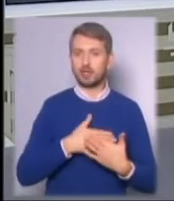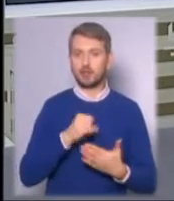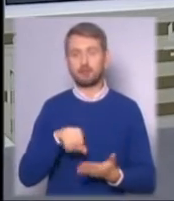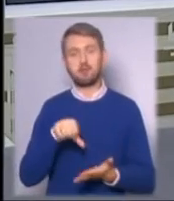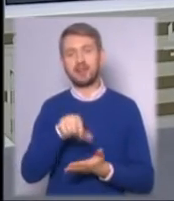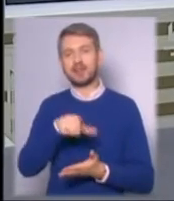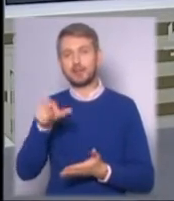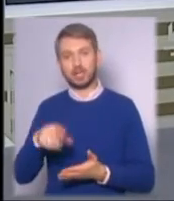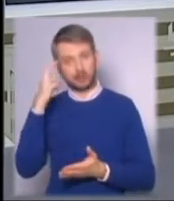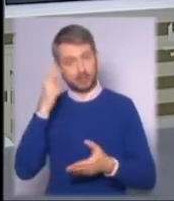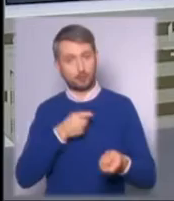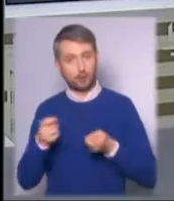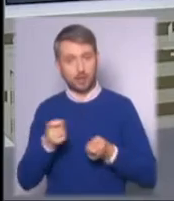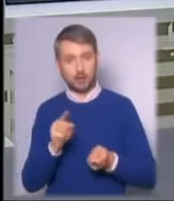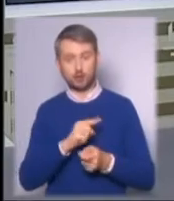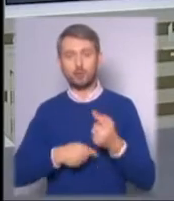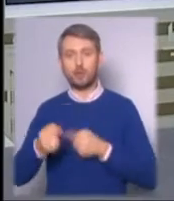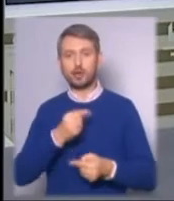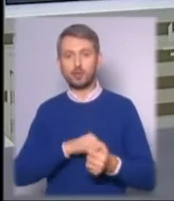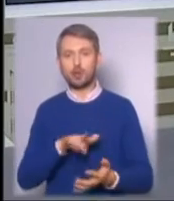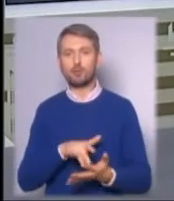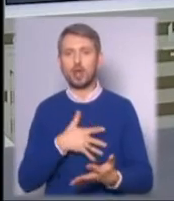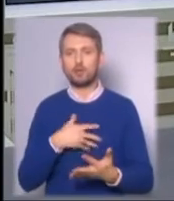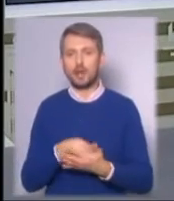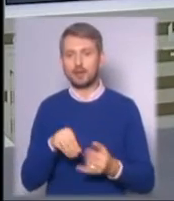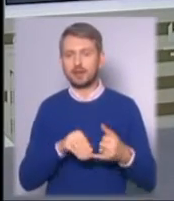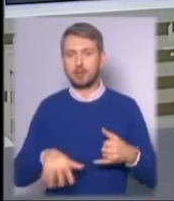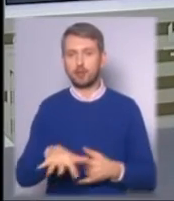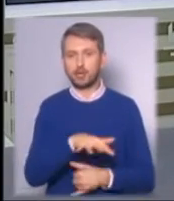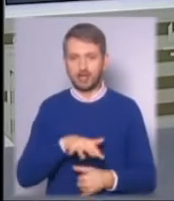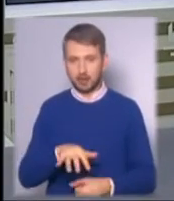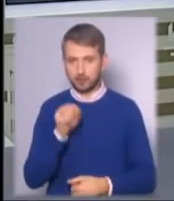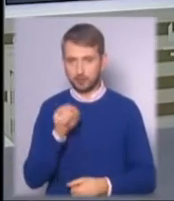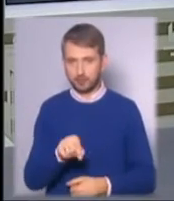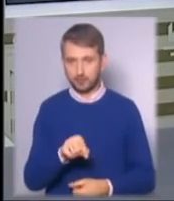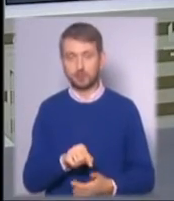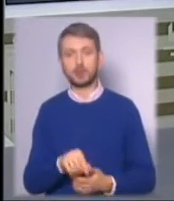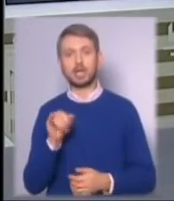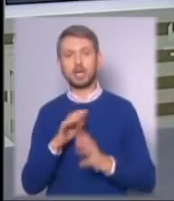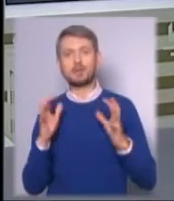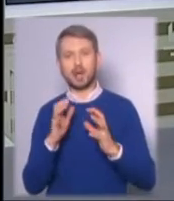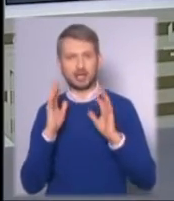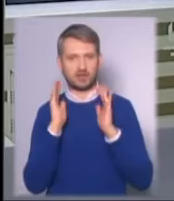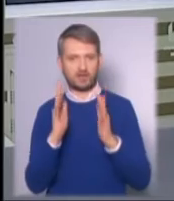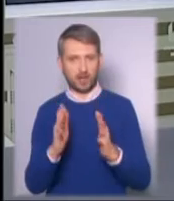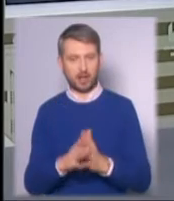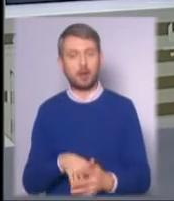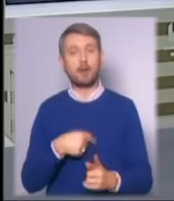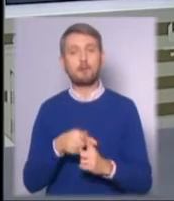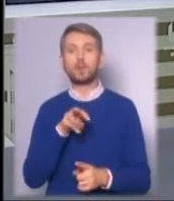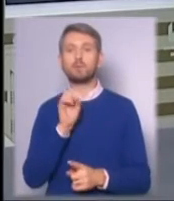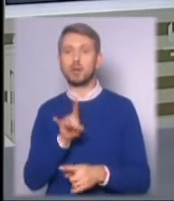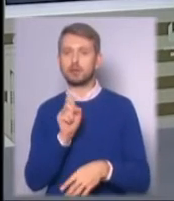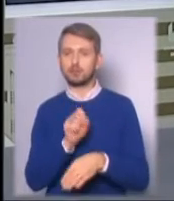столичної влади, щоб повернути до комунальної власності земельну ділянку на вулиці Михайлівській та зберегти сквер. Крім того, мер дав